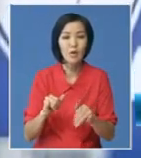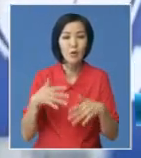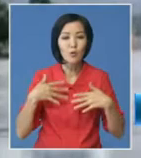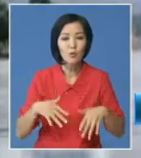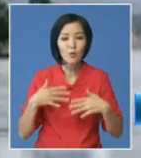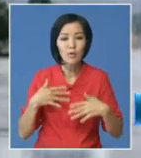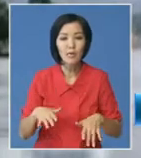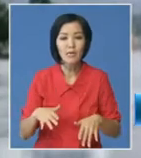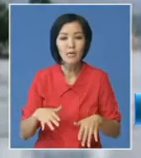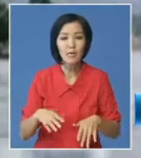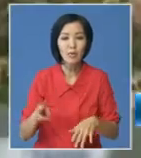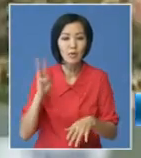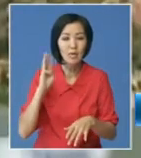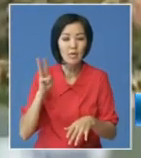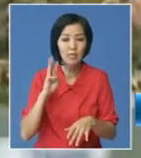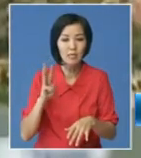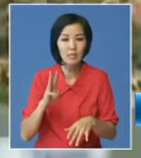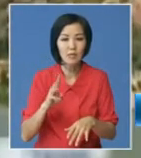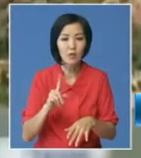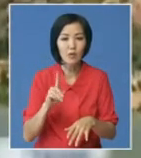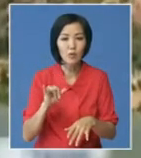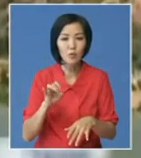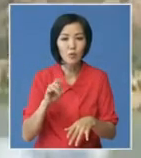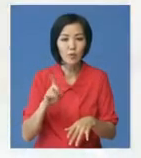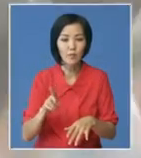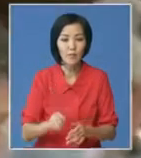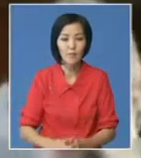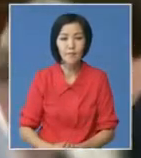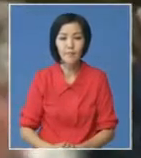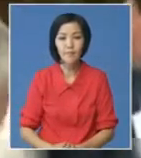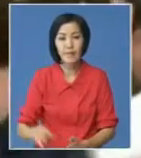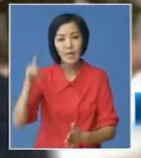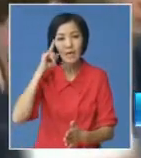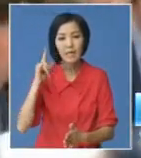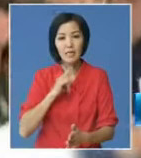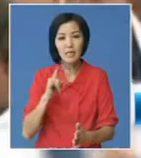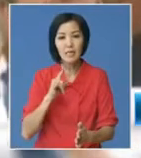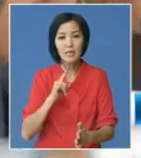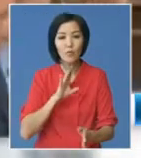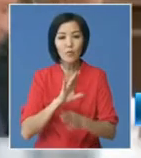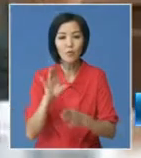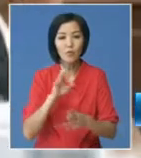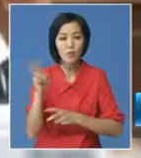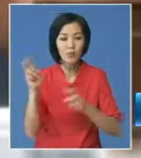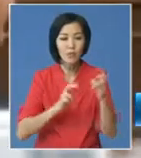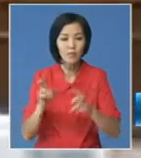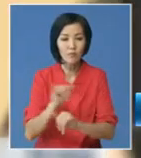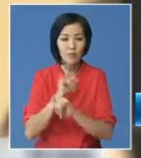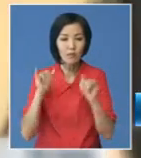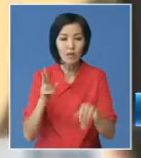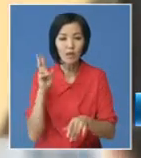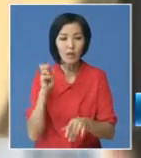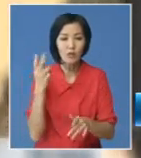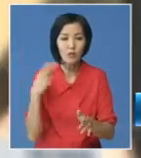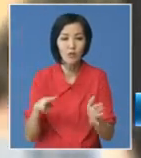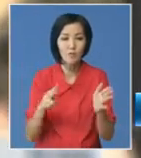төтенше және өкілетті елшісі Зураб Абашидзе. Казахстанда өнім өңдеу кәсіпорындарын жетілдіруге